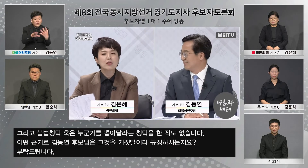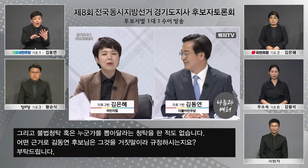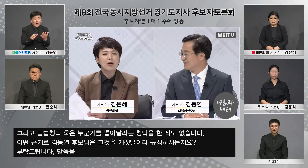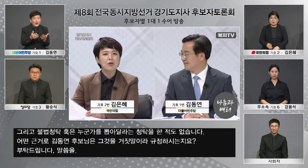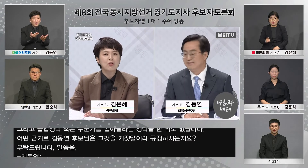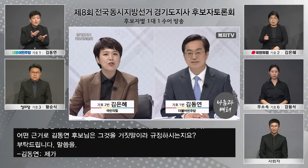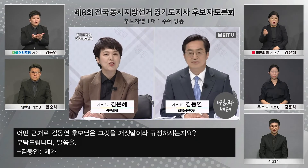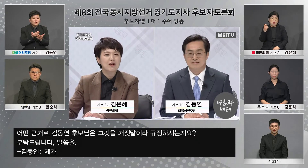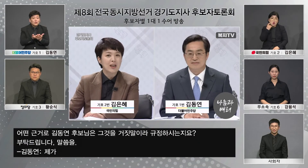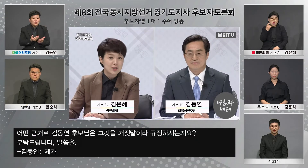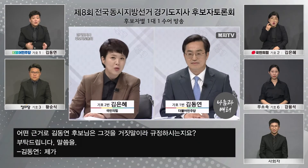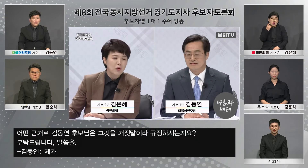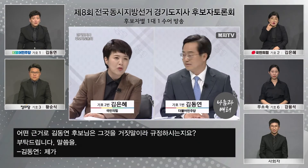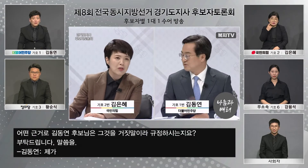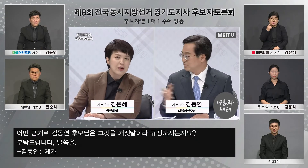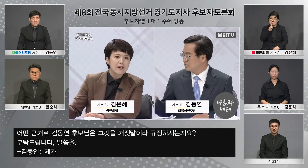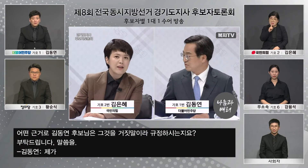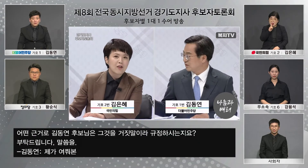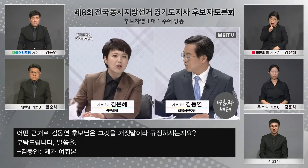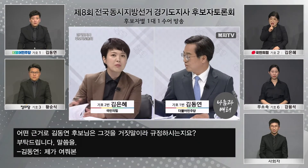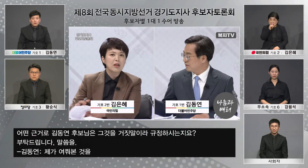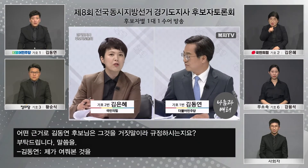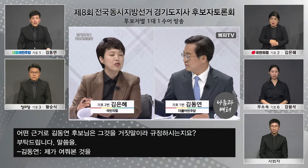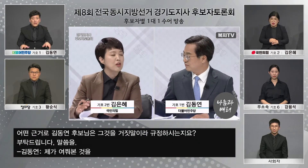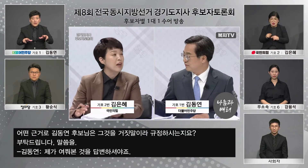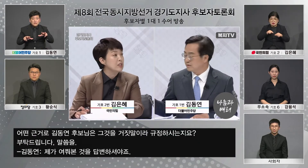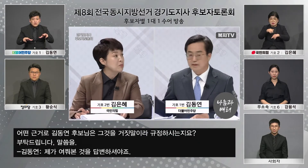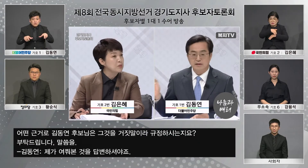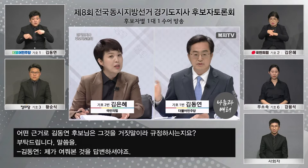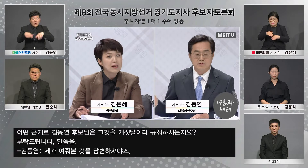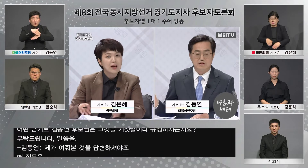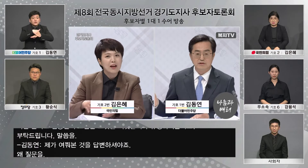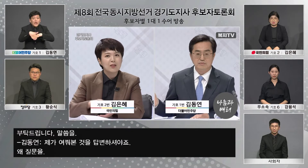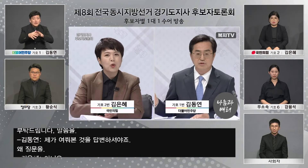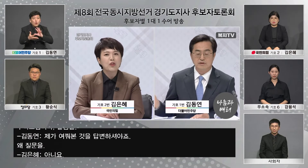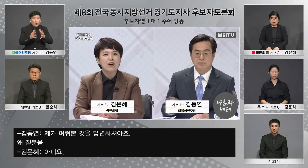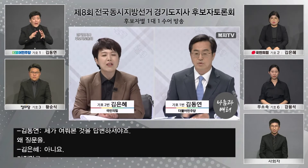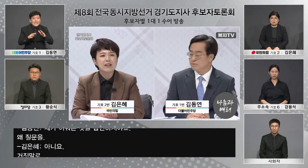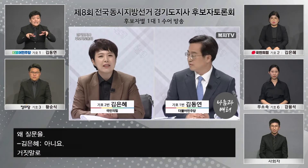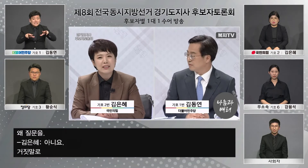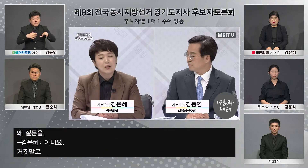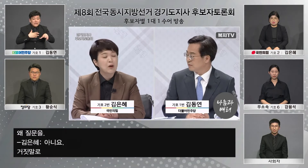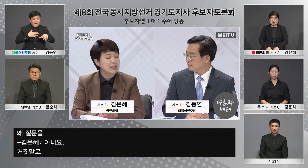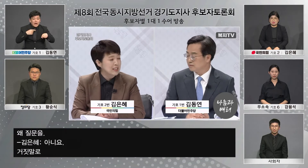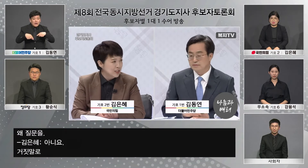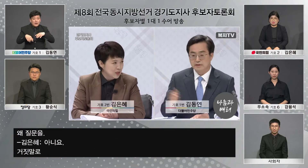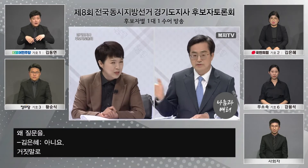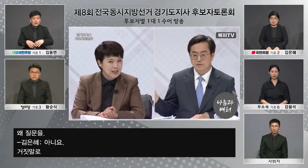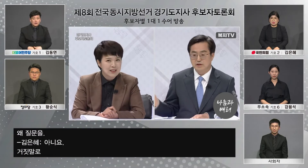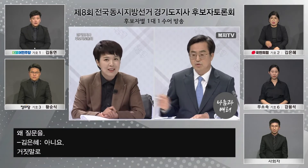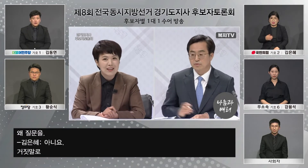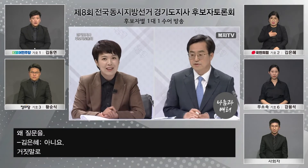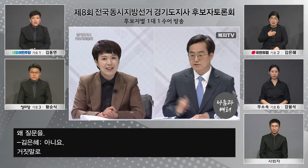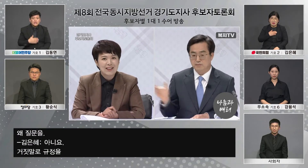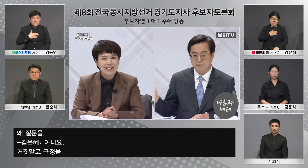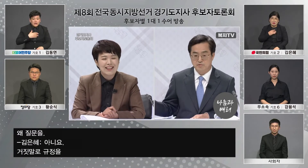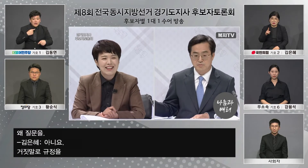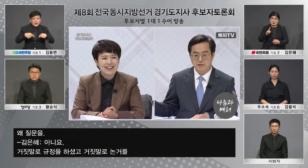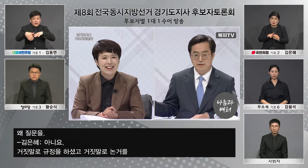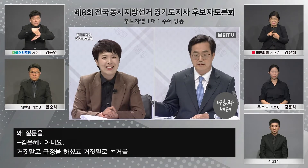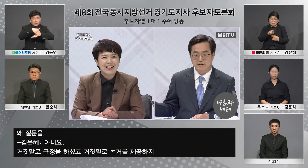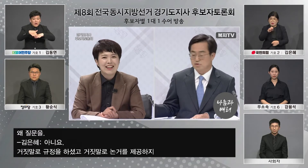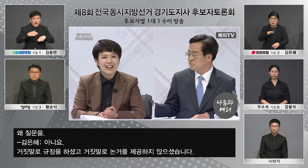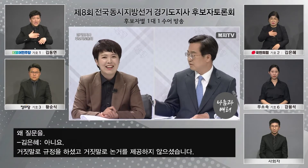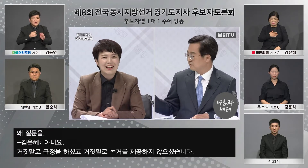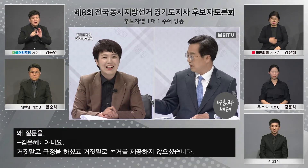아니요, 거짓말로 규정을 하셨고 아니, 지금은 정책 거짓말로 토론에서- 규정을 하신 부분에 아니요, 제가 대한 지금 논거를 제공하지 않으셨습니다. 제가 정책 토론 제 시간 뺏기고